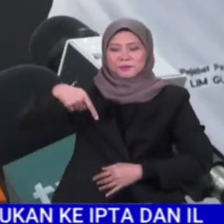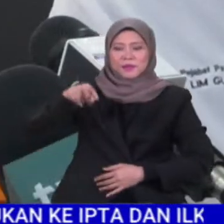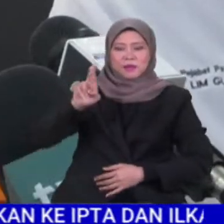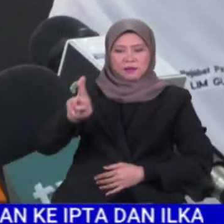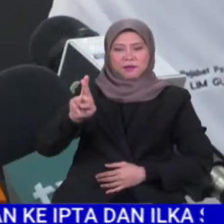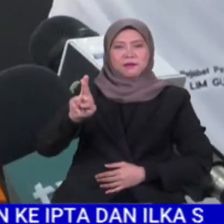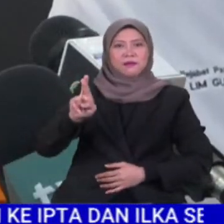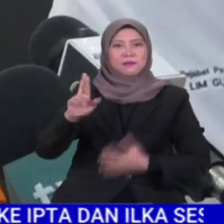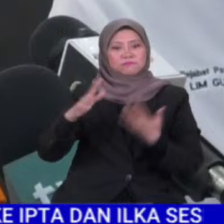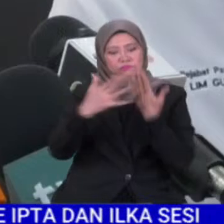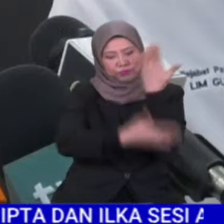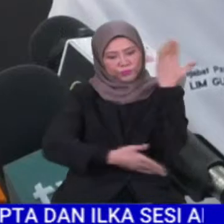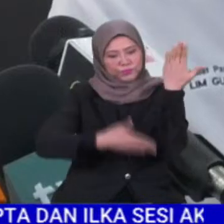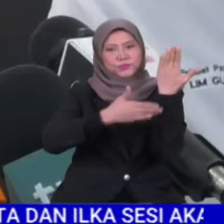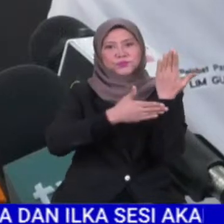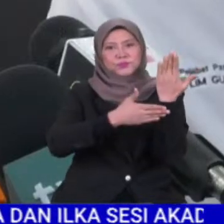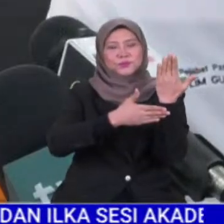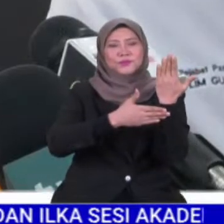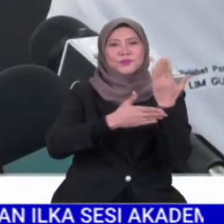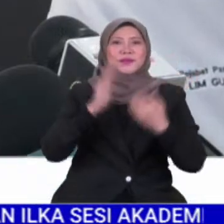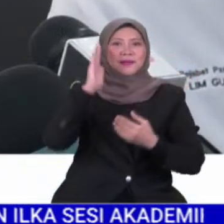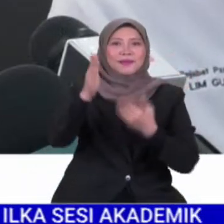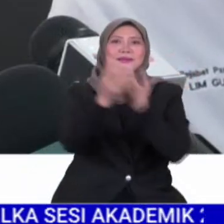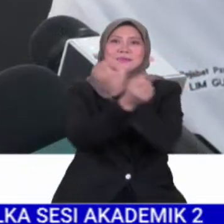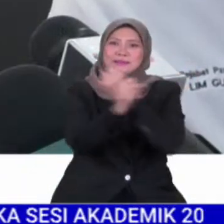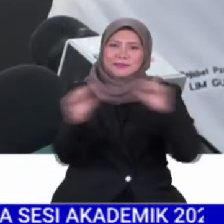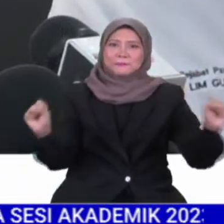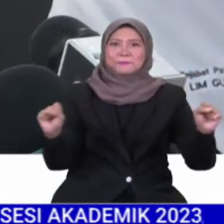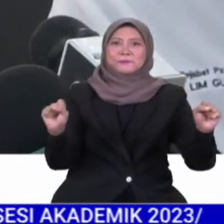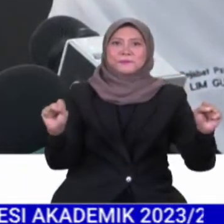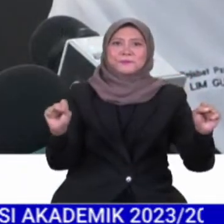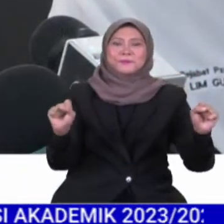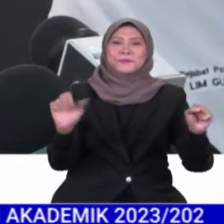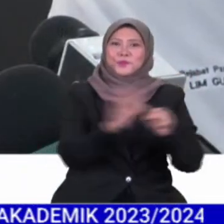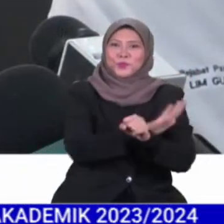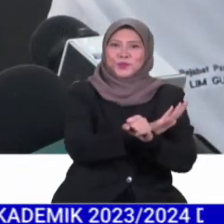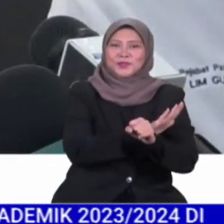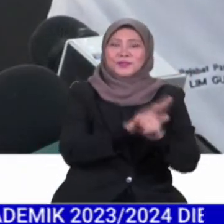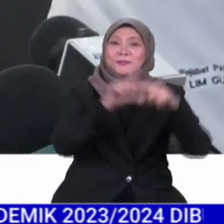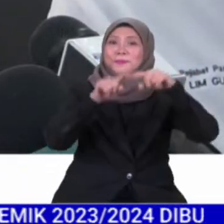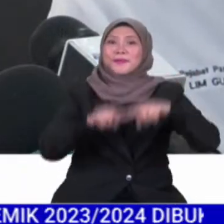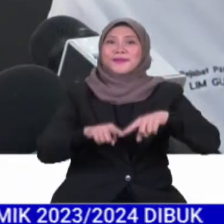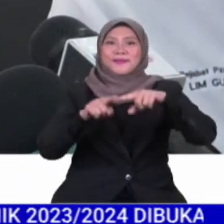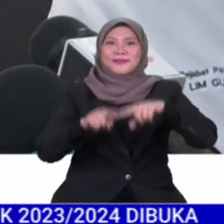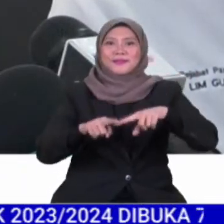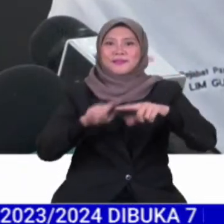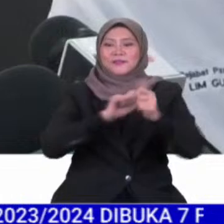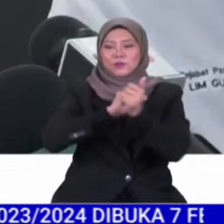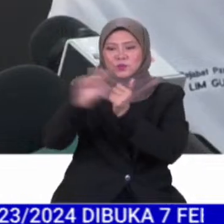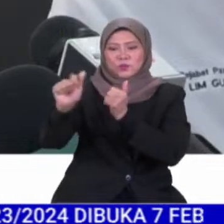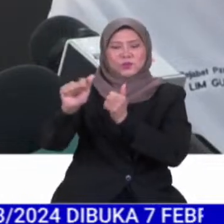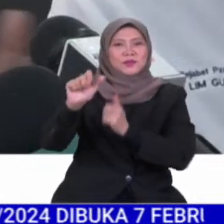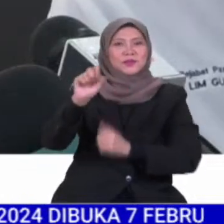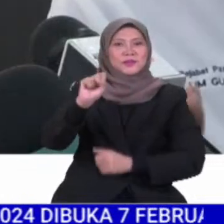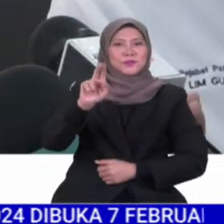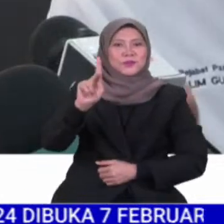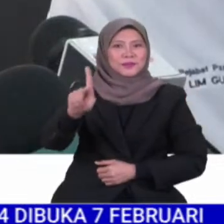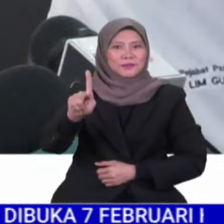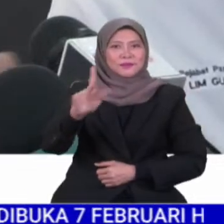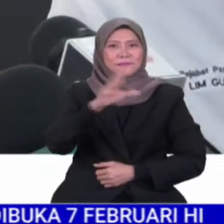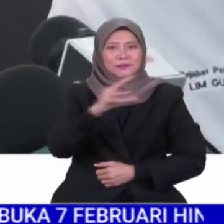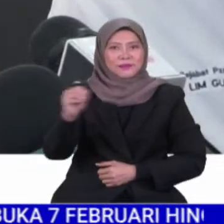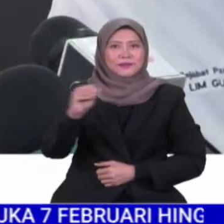seluruh negara, okay, akan siap sepenuhnya. Tertakluk kepada kelulusan SUK